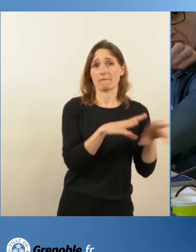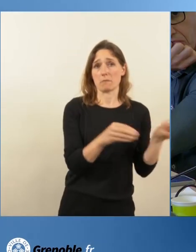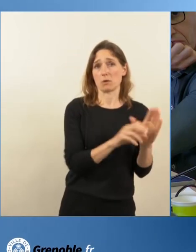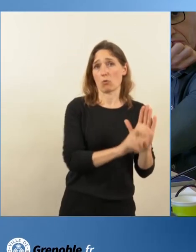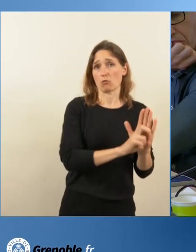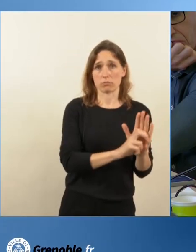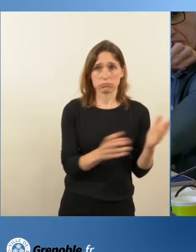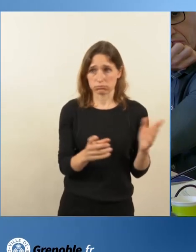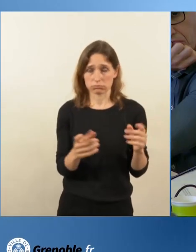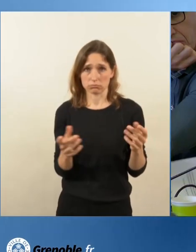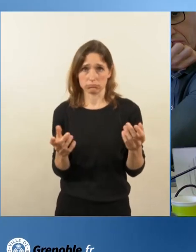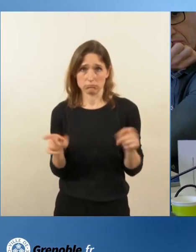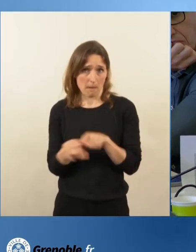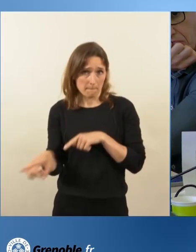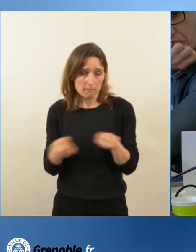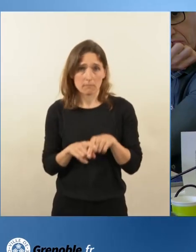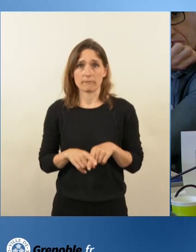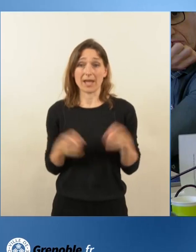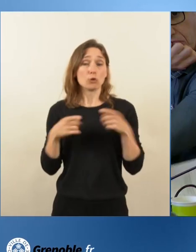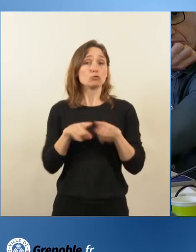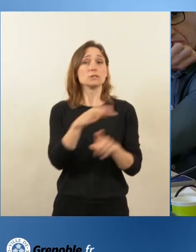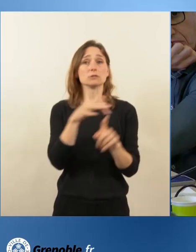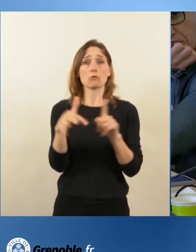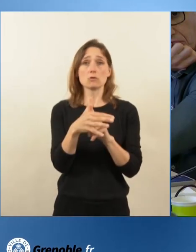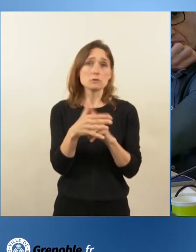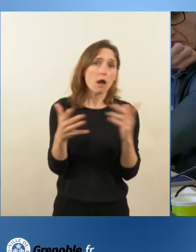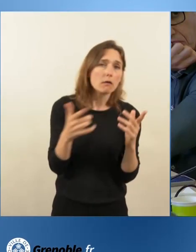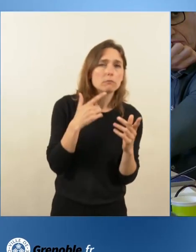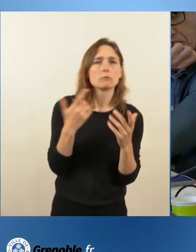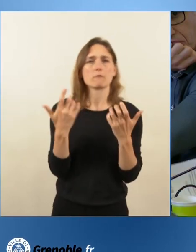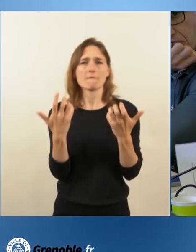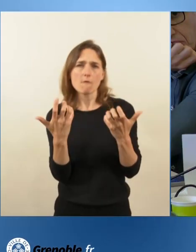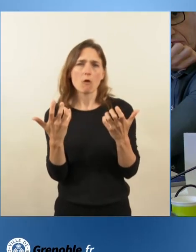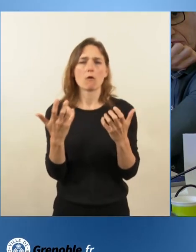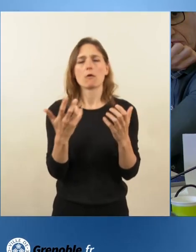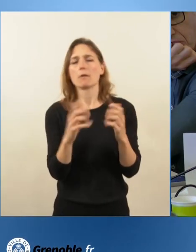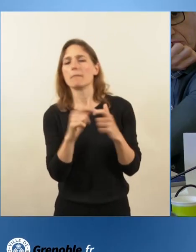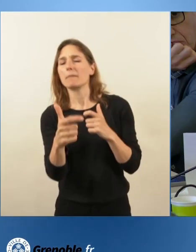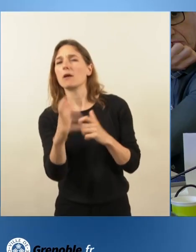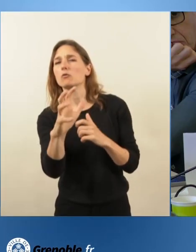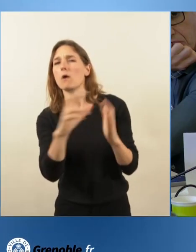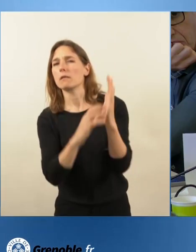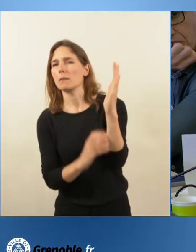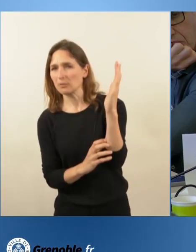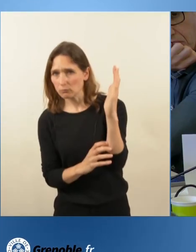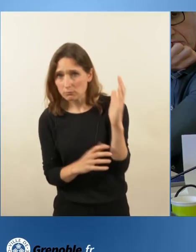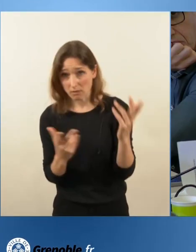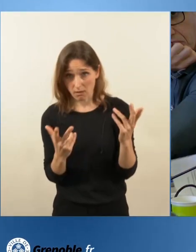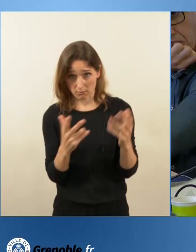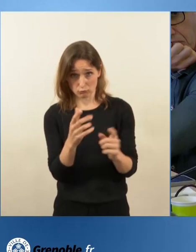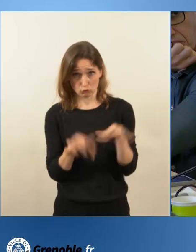il semblerait que la justice sociale et le cap vers le futur collectif que vous appelez de vos voeux trois délibérations plus loin soit ta géométrie très variable